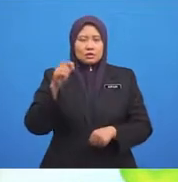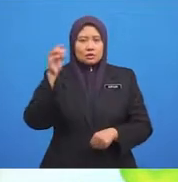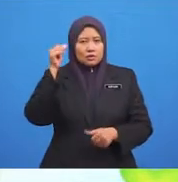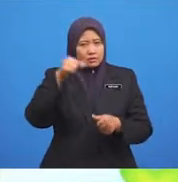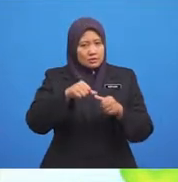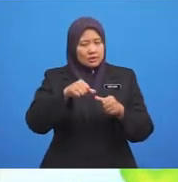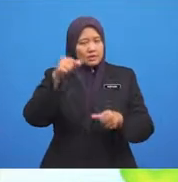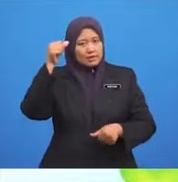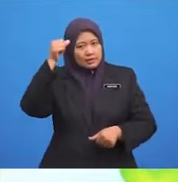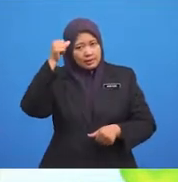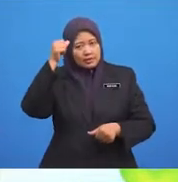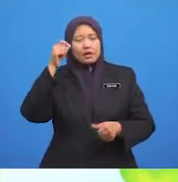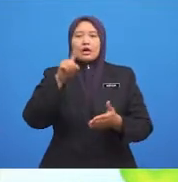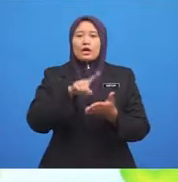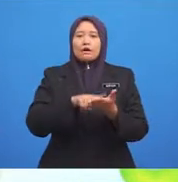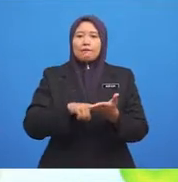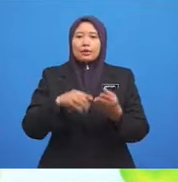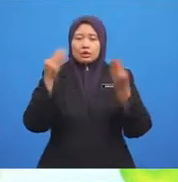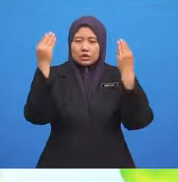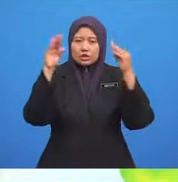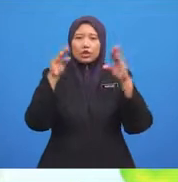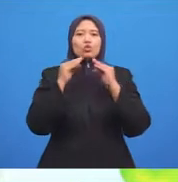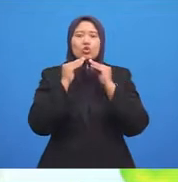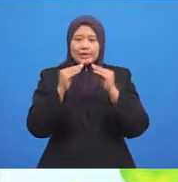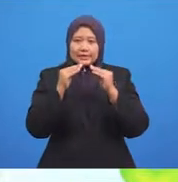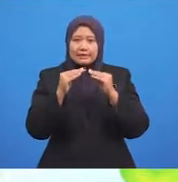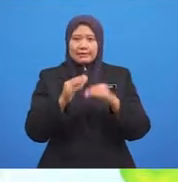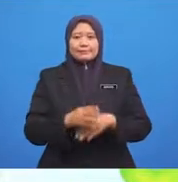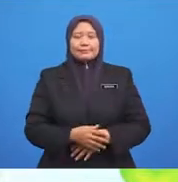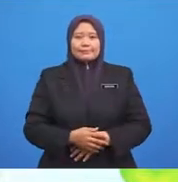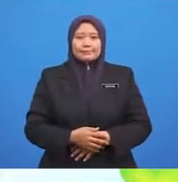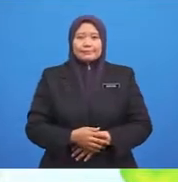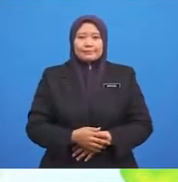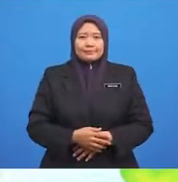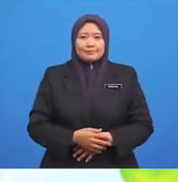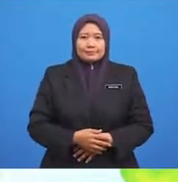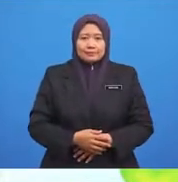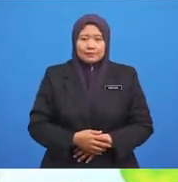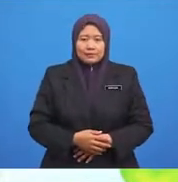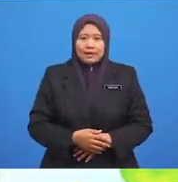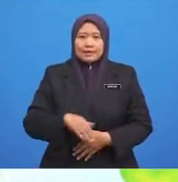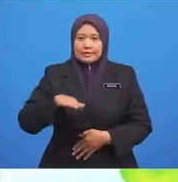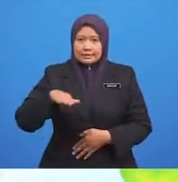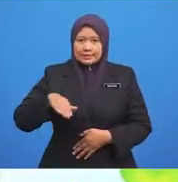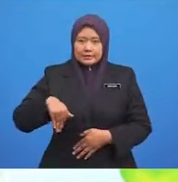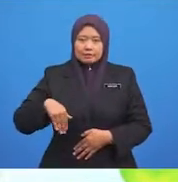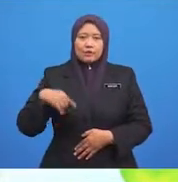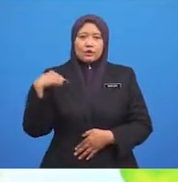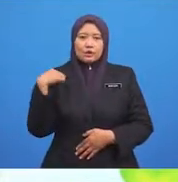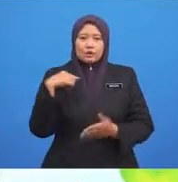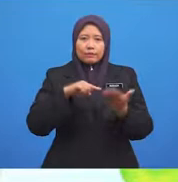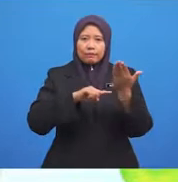cikgu ajar pada hari ini. Baiklah murid-murid, sebelum kita